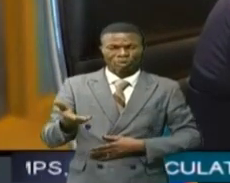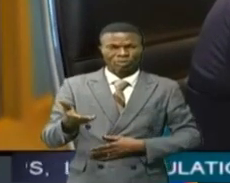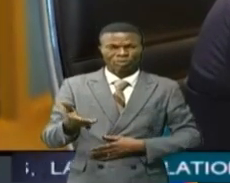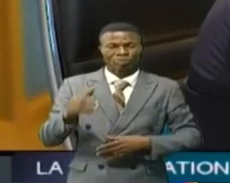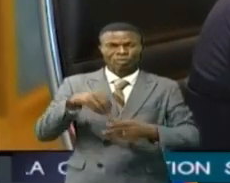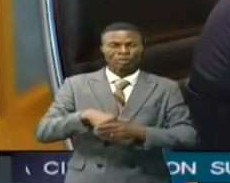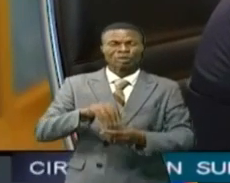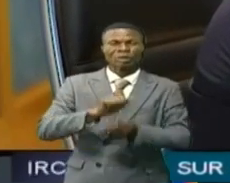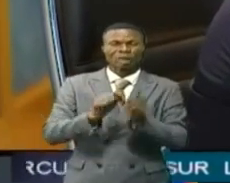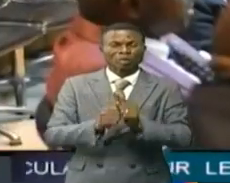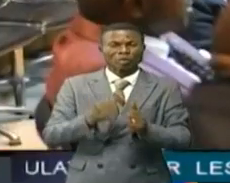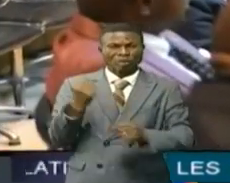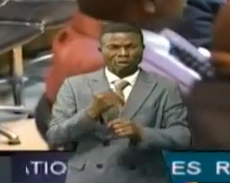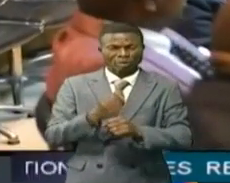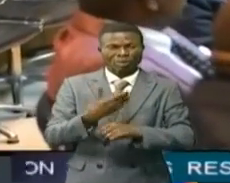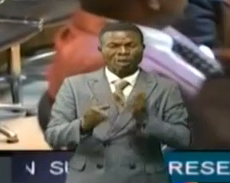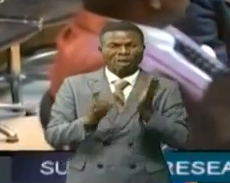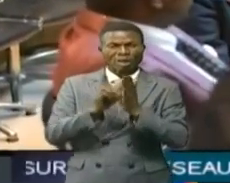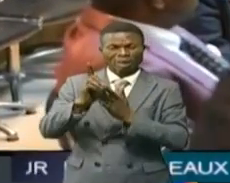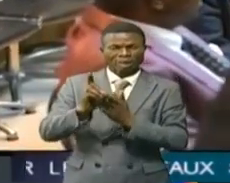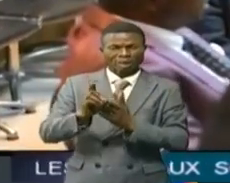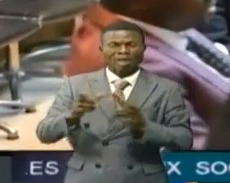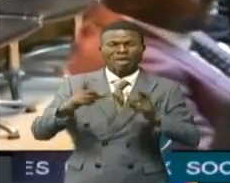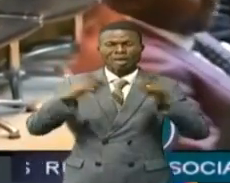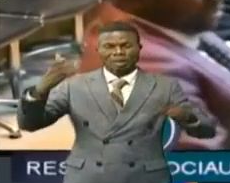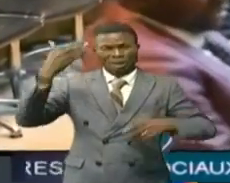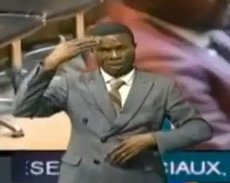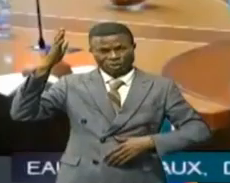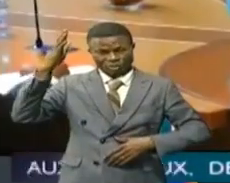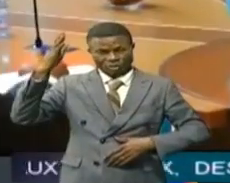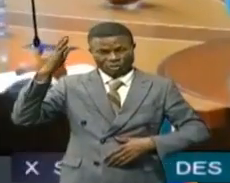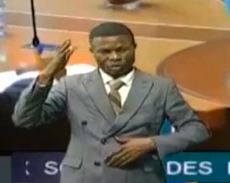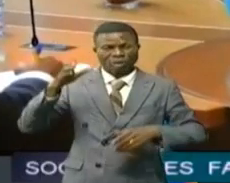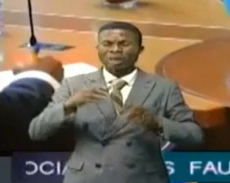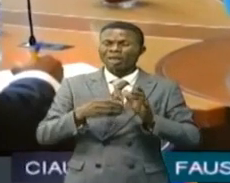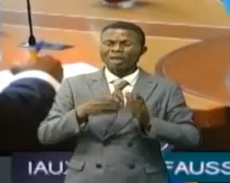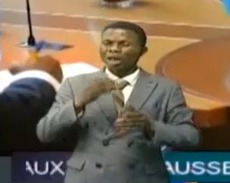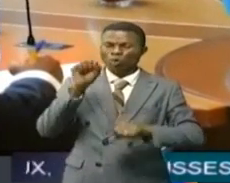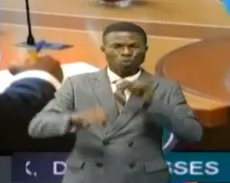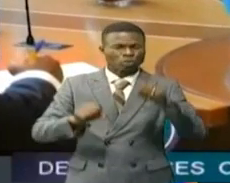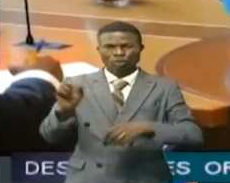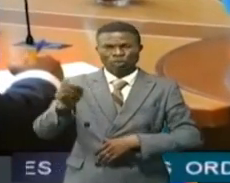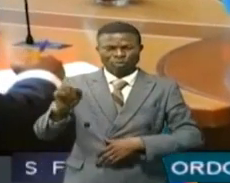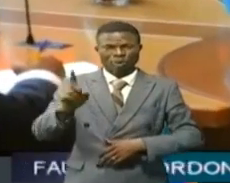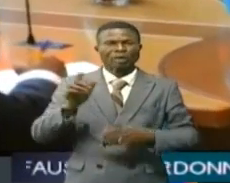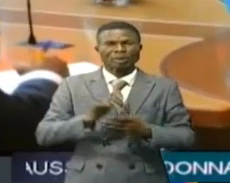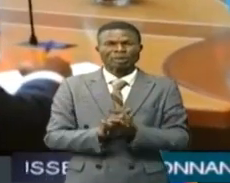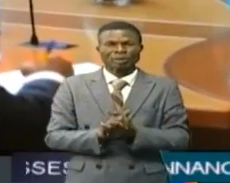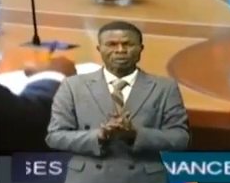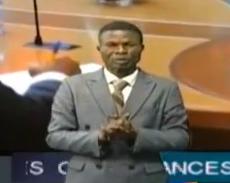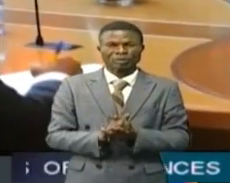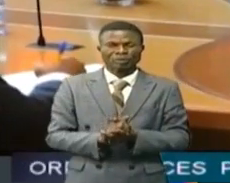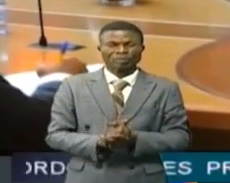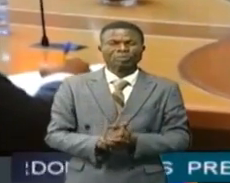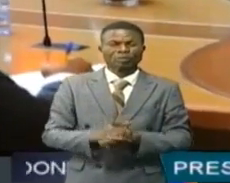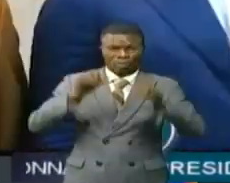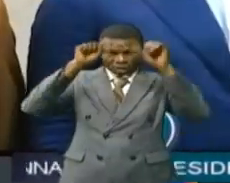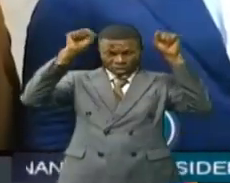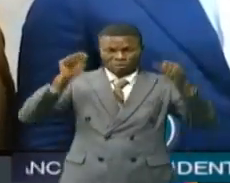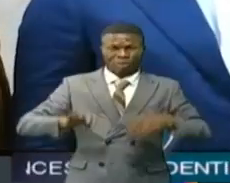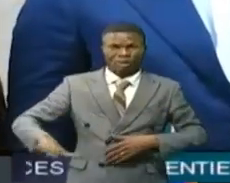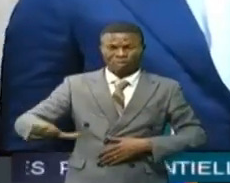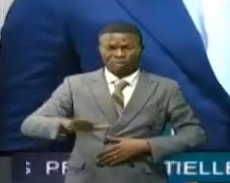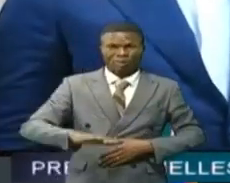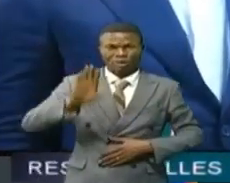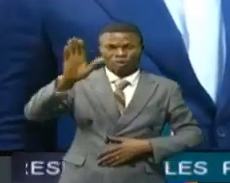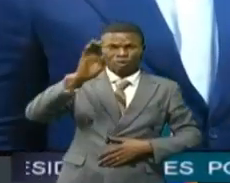dont les efforts pour le développement du Grand Équateur ne sont plus à démontrer. Les présidents de la République, son